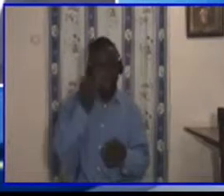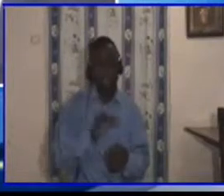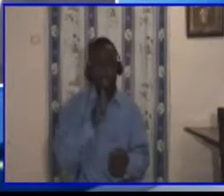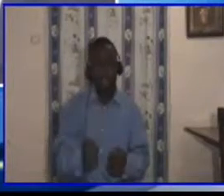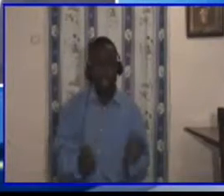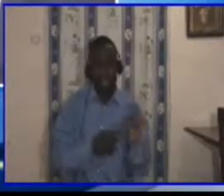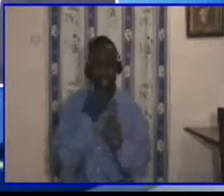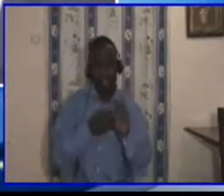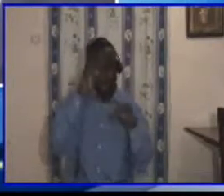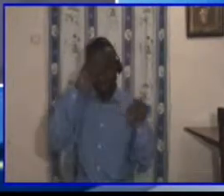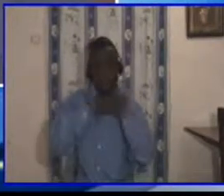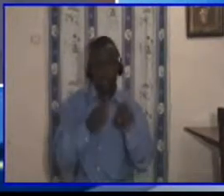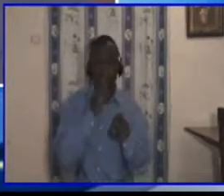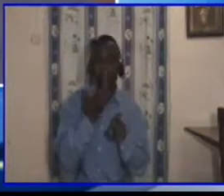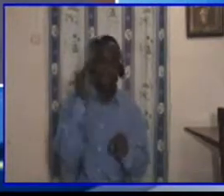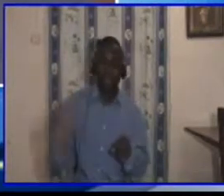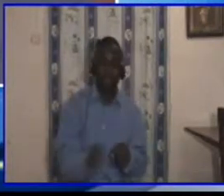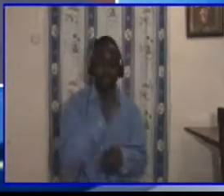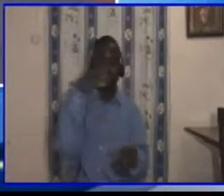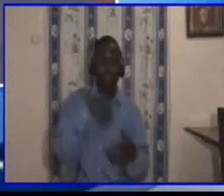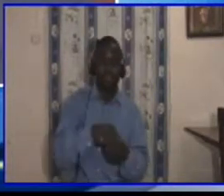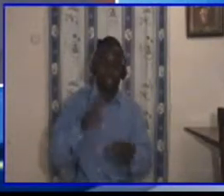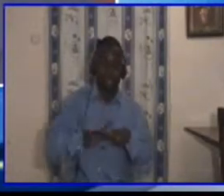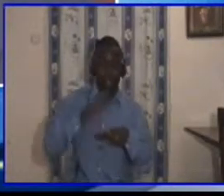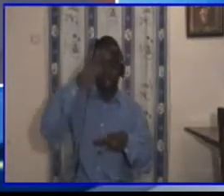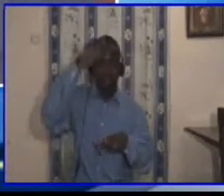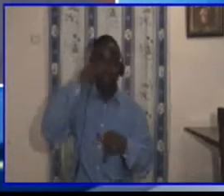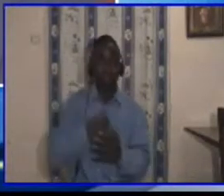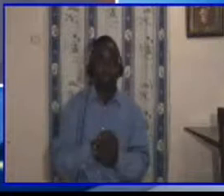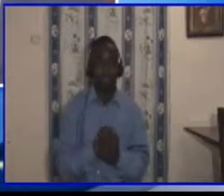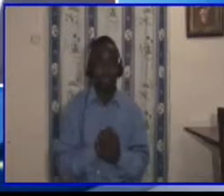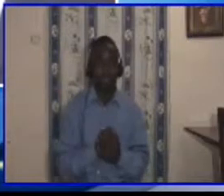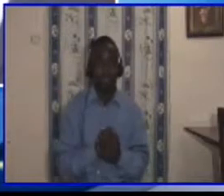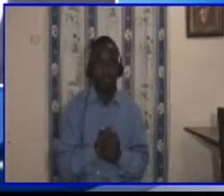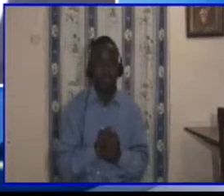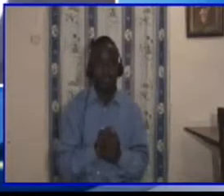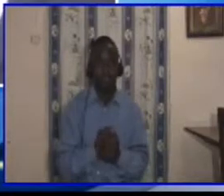non sapevo che gli era stato portato nella gloria